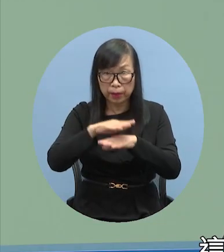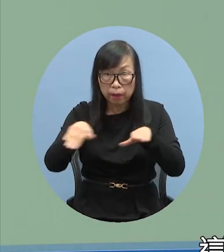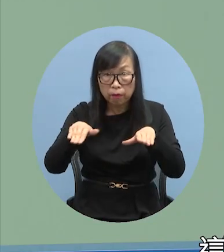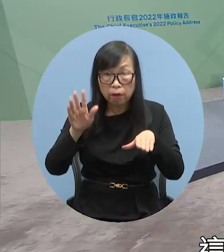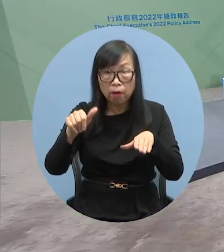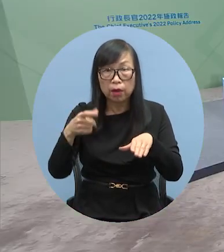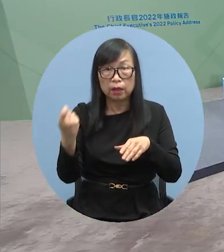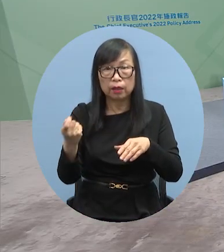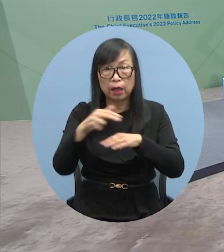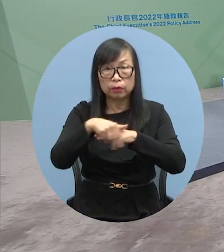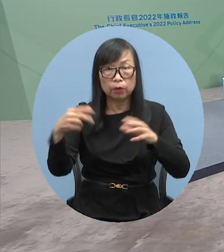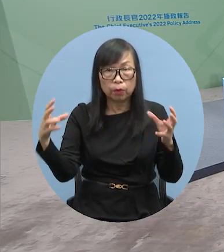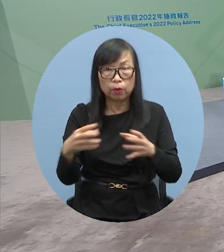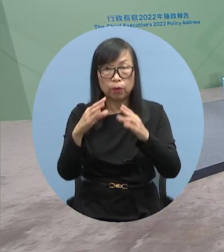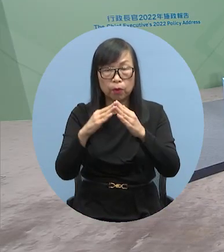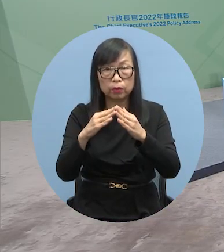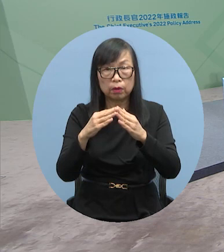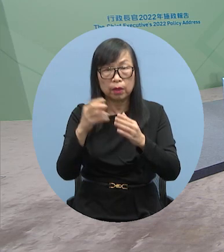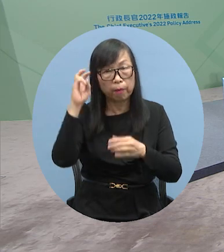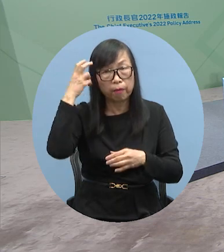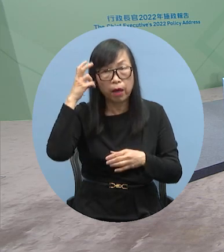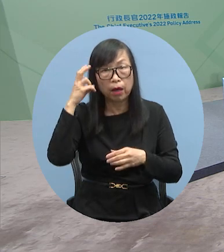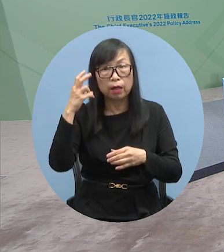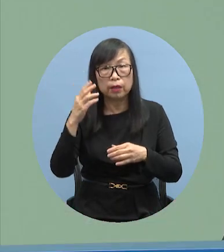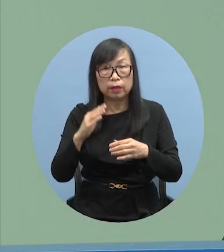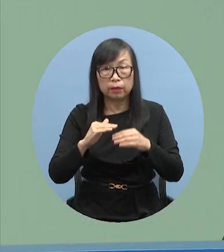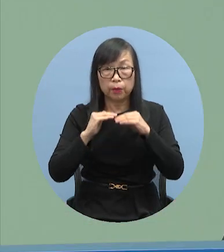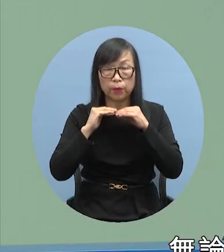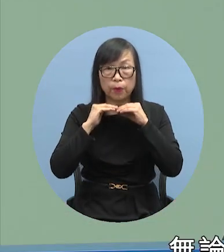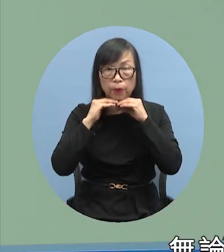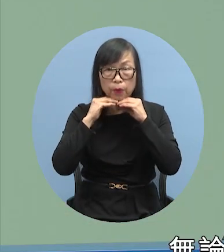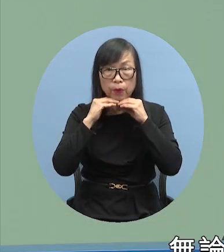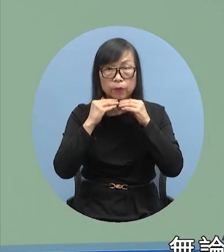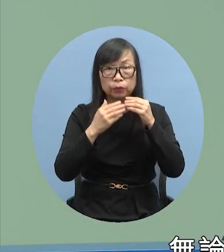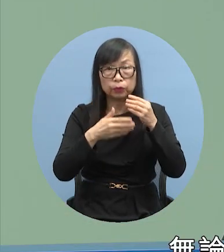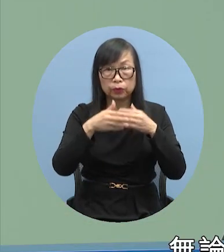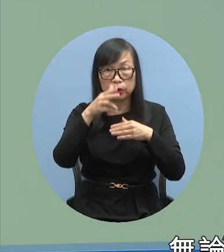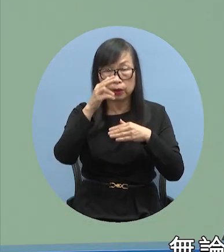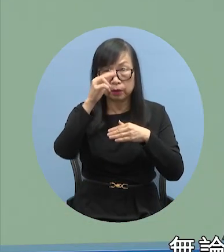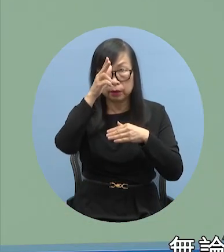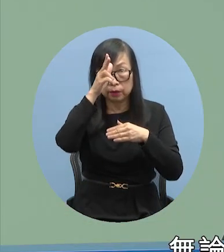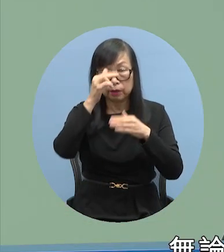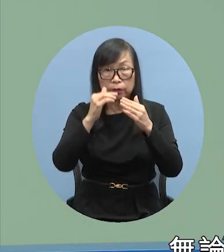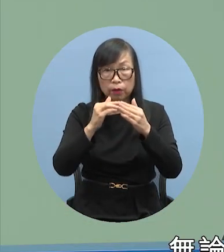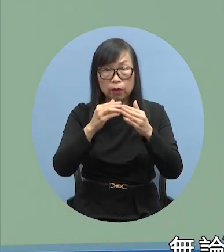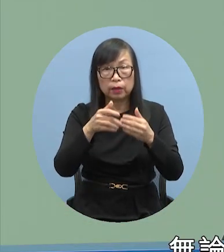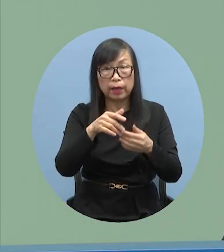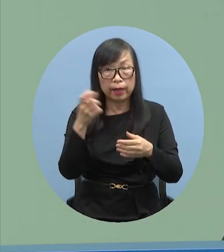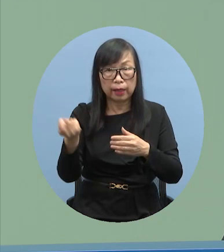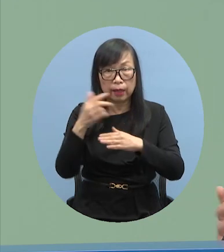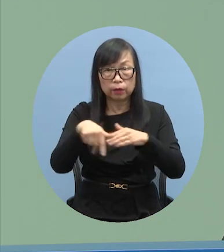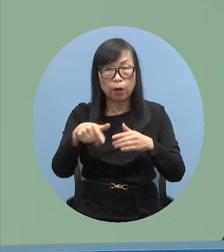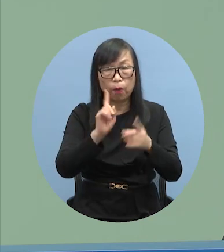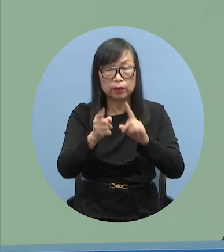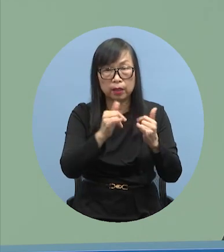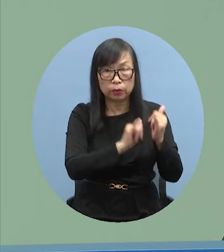公屋嘅概念。對於我諗係上樓嘅人咧，無論你係簡約傳統都好，第一我